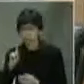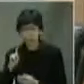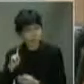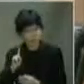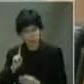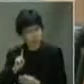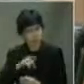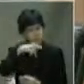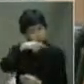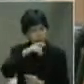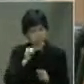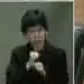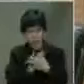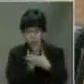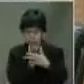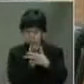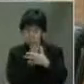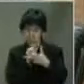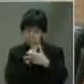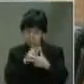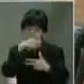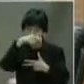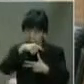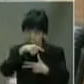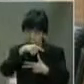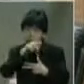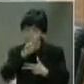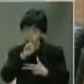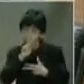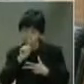ำหนดพระราชกำหนดคือพระราชบัญญัติ